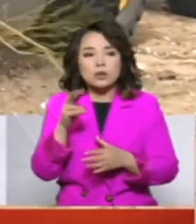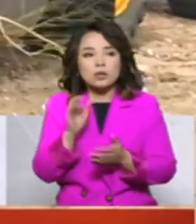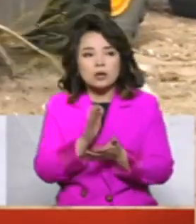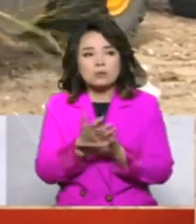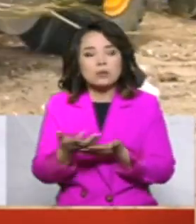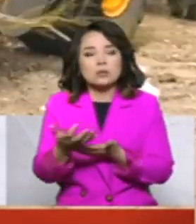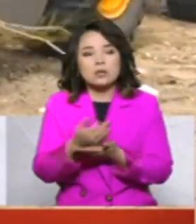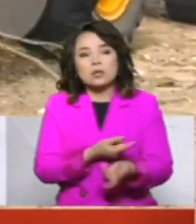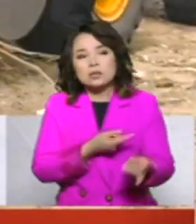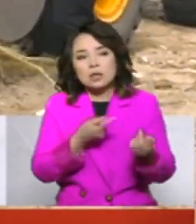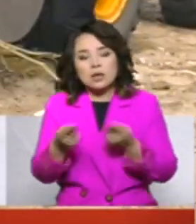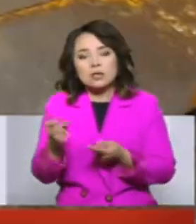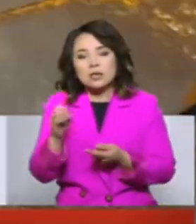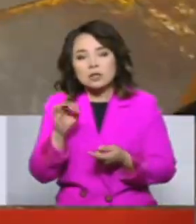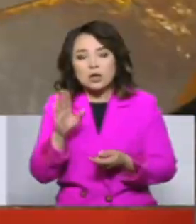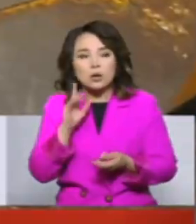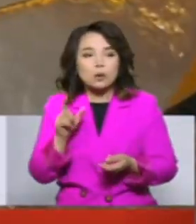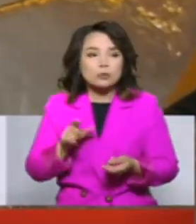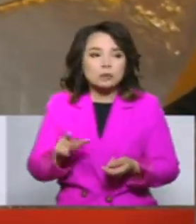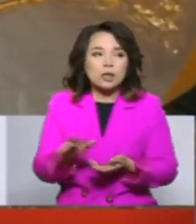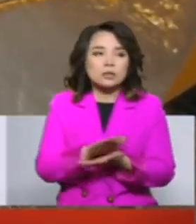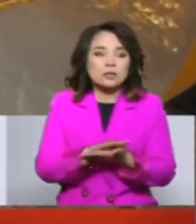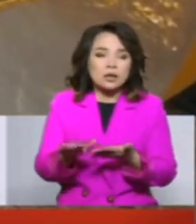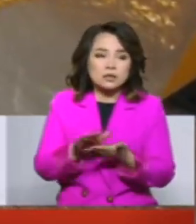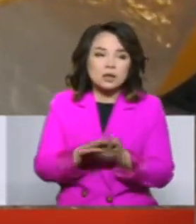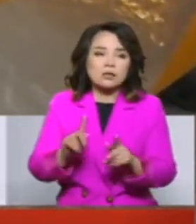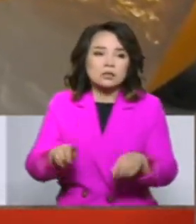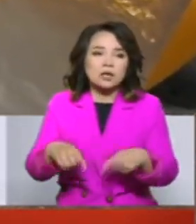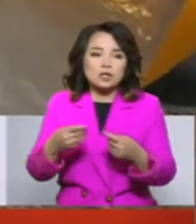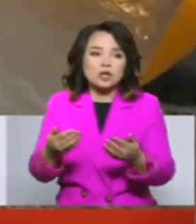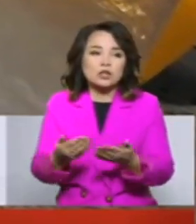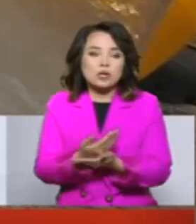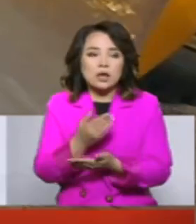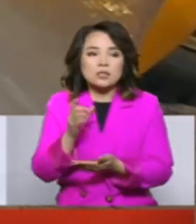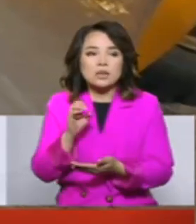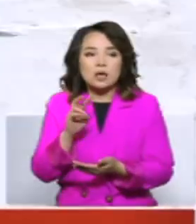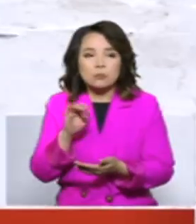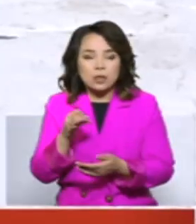шығарылды. Ертіс достық өзен ұранымен өткен тазалық эстафетасын жаңа семейліктер